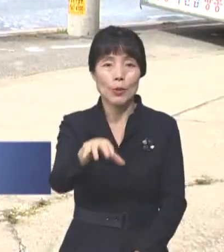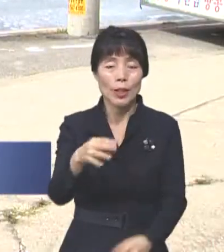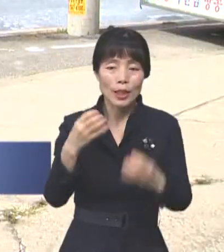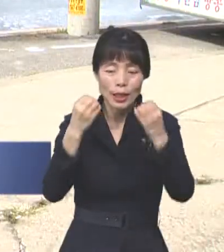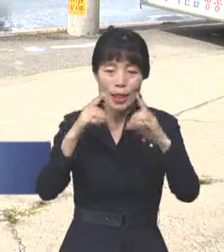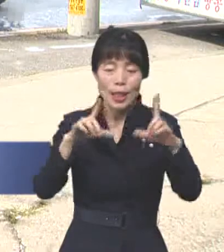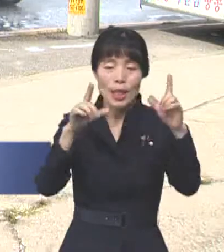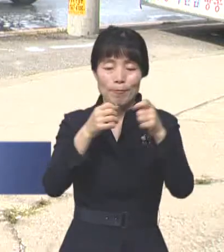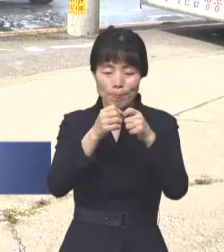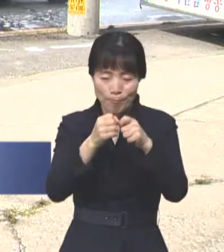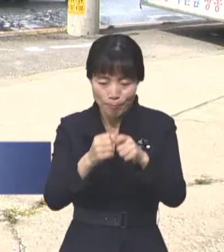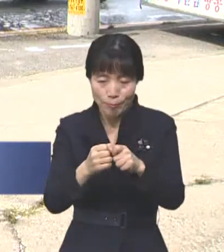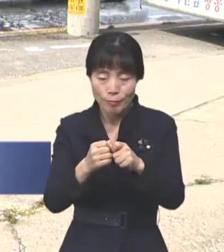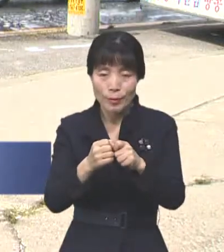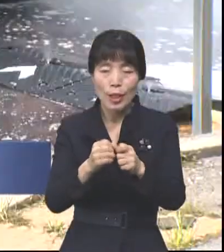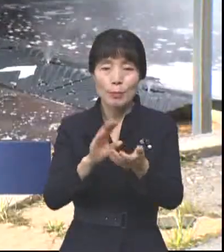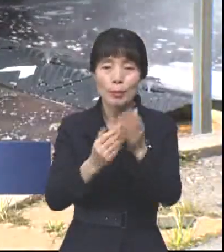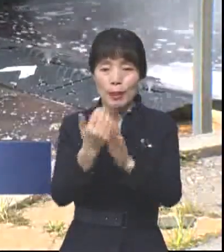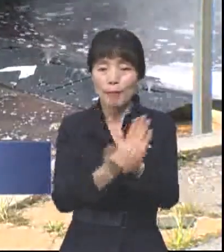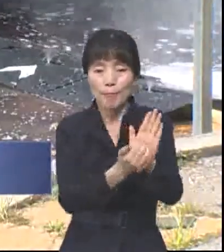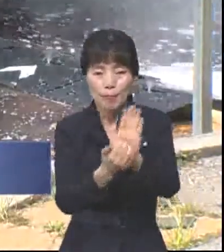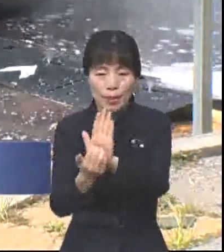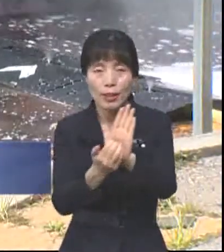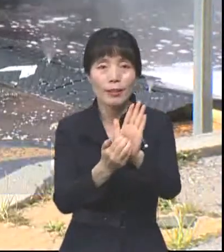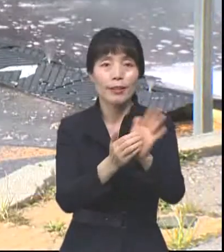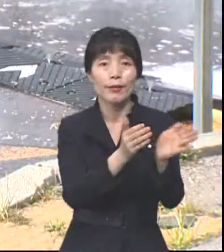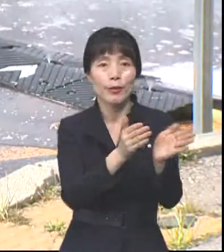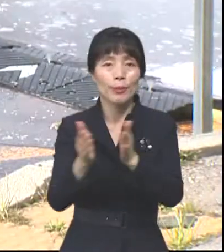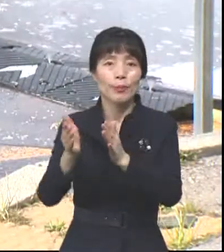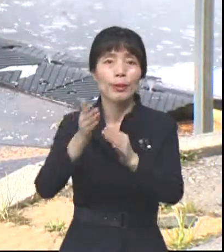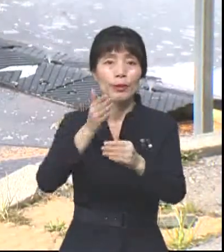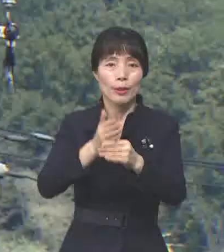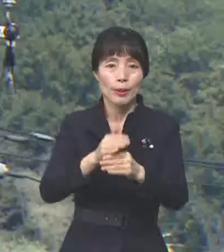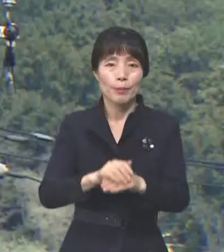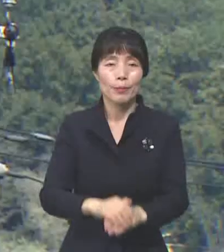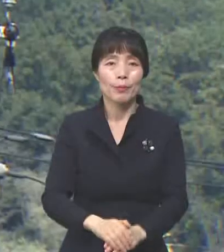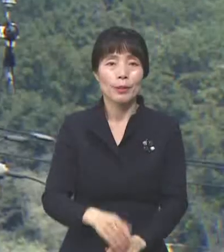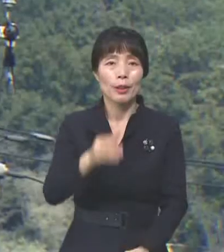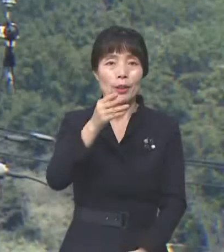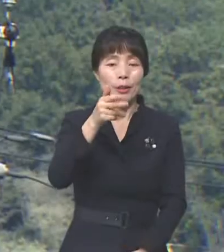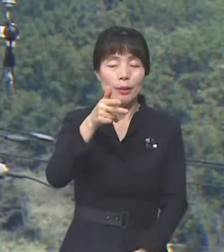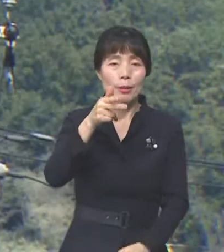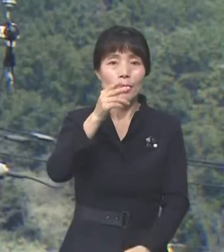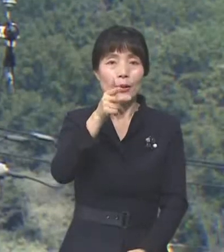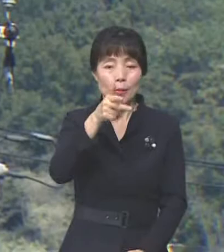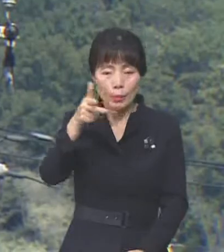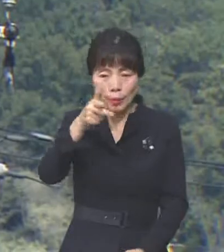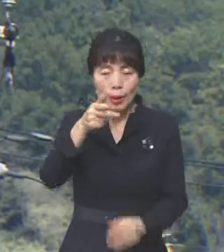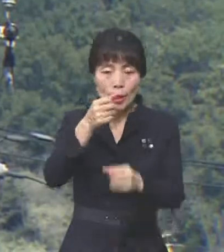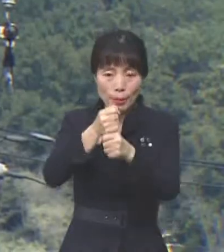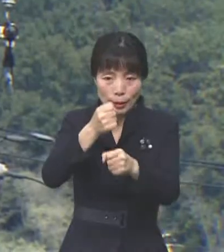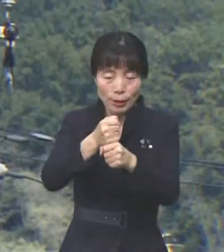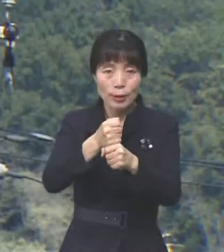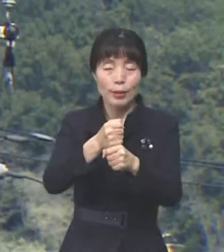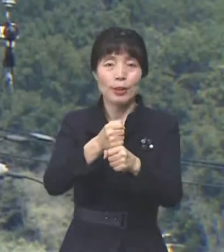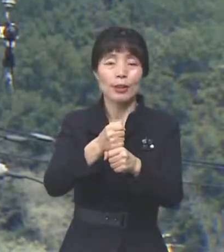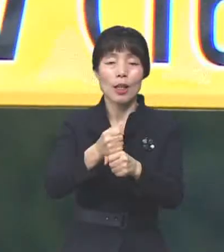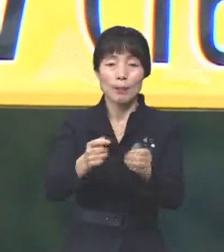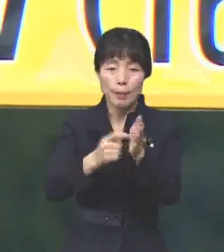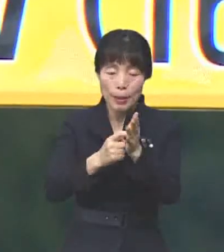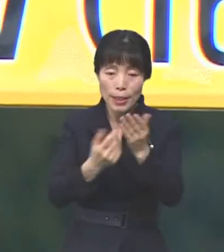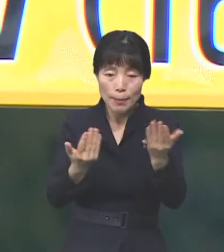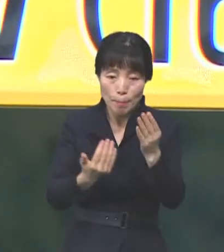더욱 촘촘한 재난 대응 시스템을 구축합니다. 방범용 CCTV와 블랙박스 설치를 확대하고 긴급